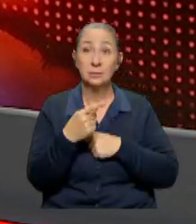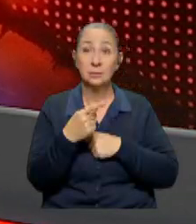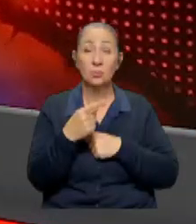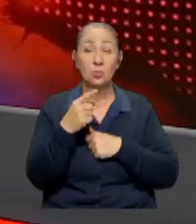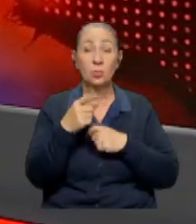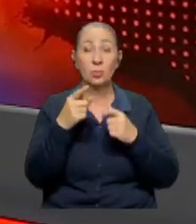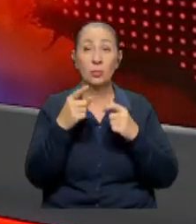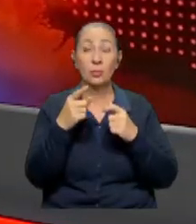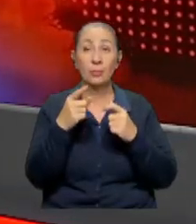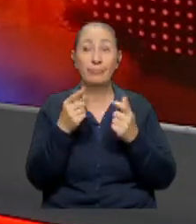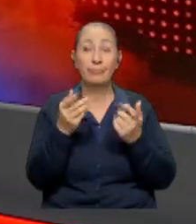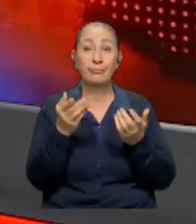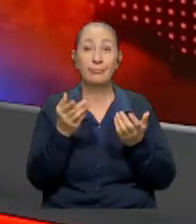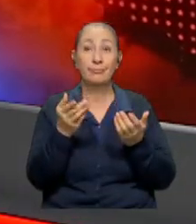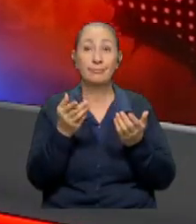Bu arada